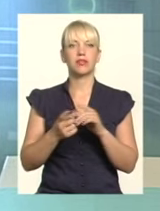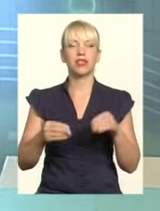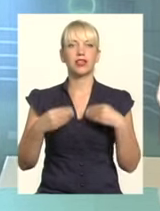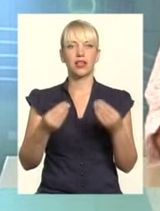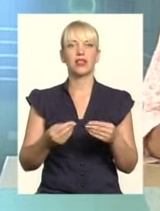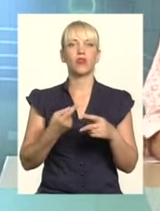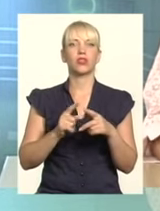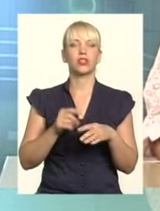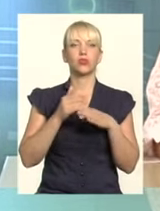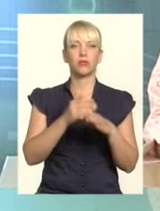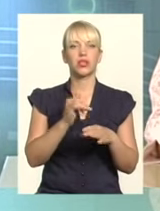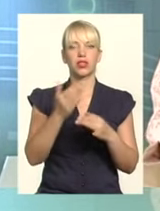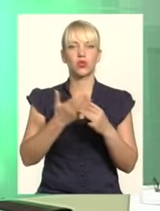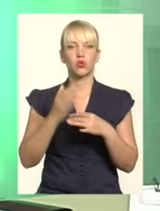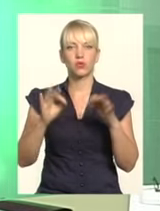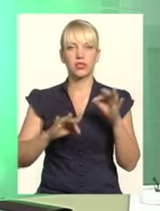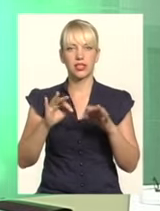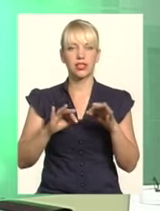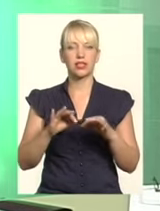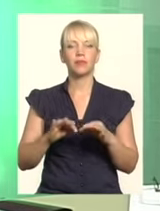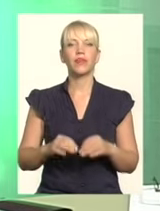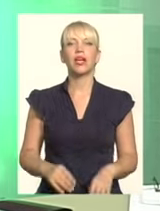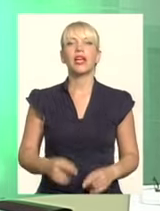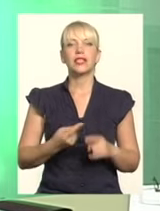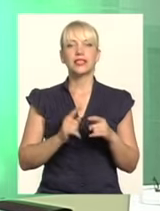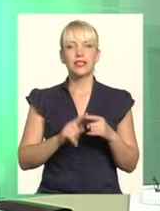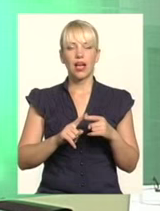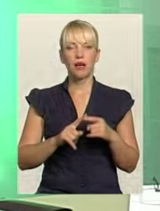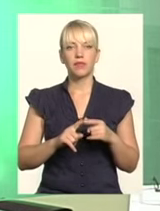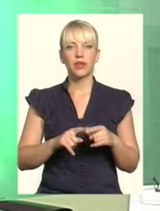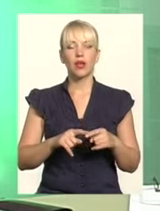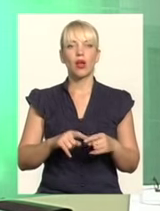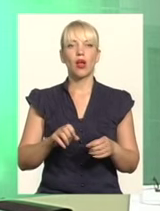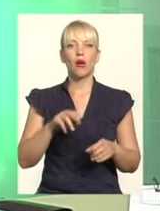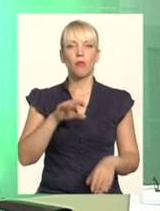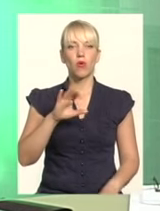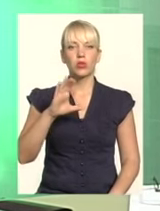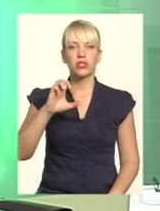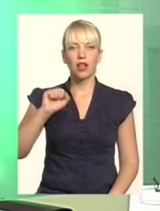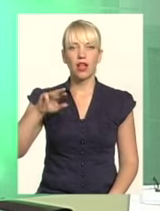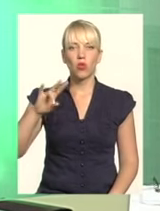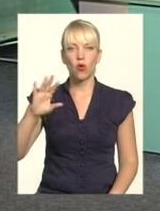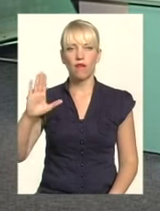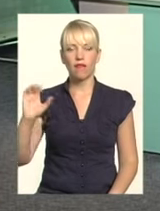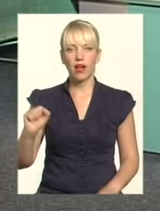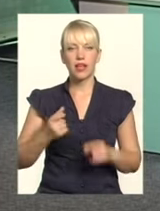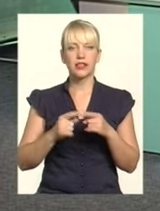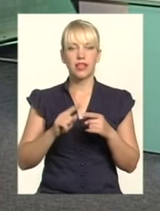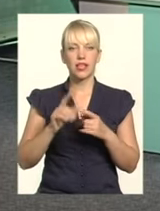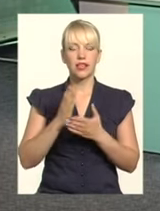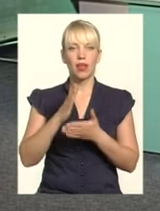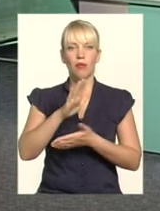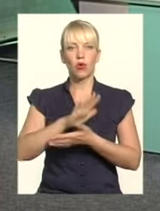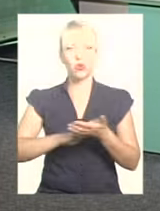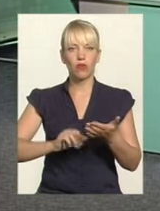допомог, субсидій та пільг. Ця постанова – це є продовженням, власне, ухваленим в